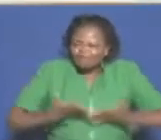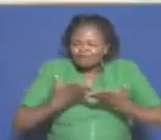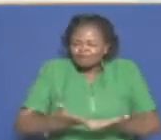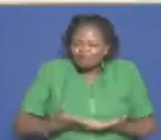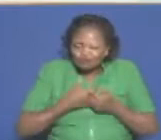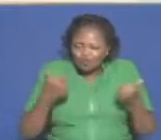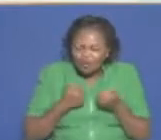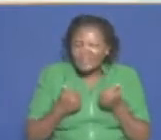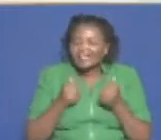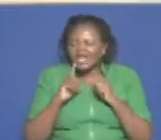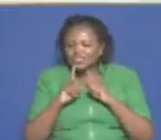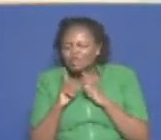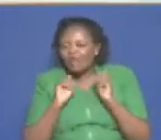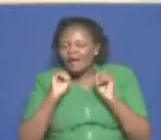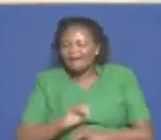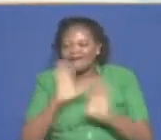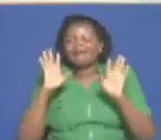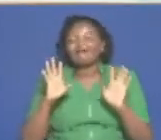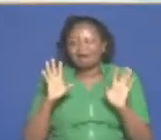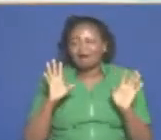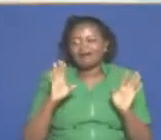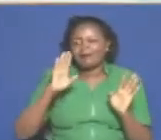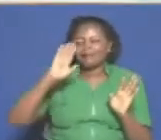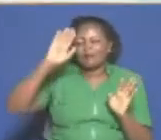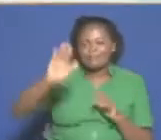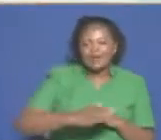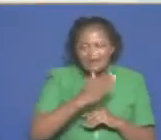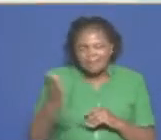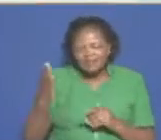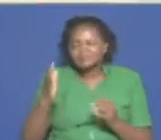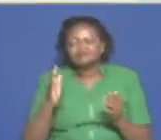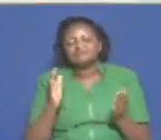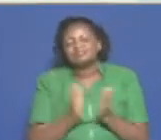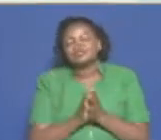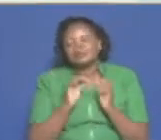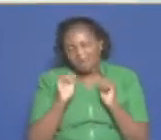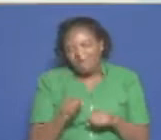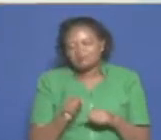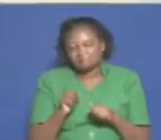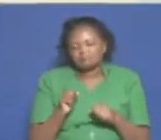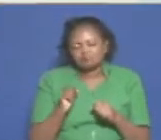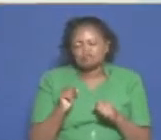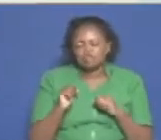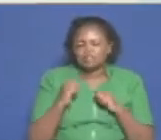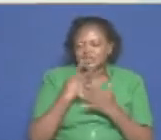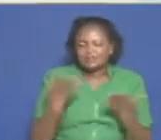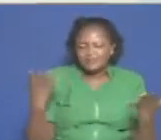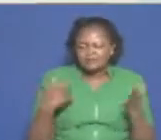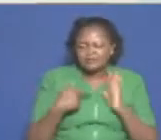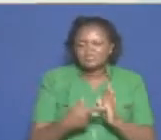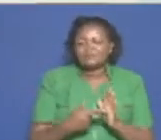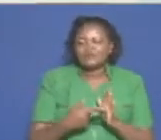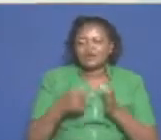anaweza sema maneno yake vizuri katika bunge na yote anaweza. Na unapata pia hawa watu tuseme kama